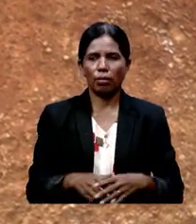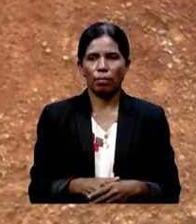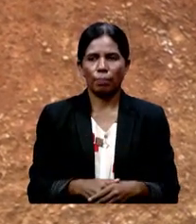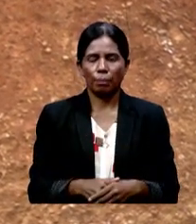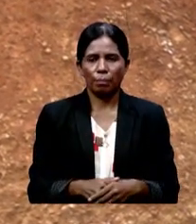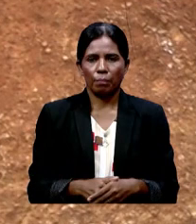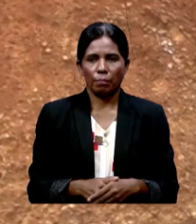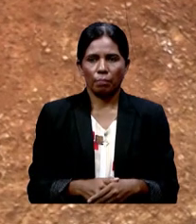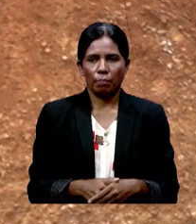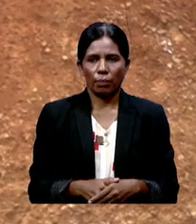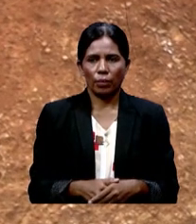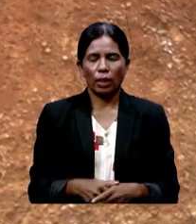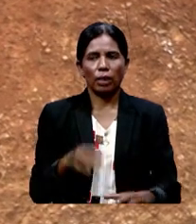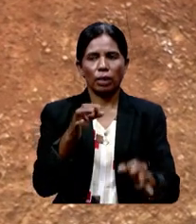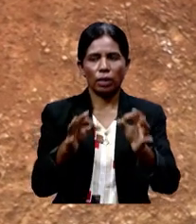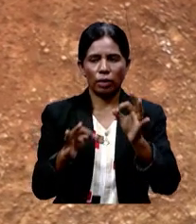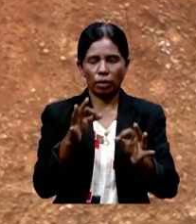ya sekarang